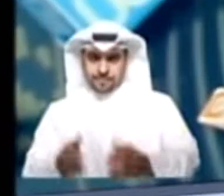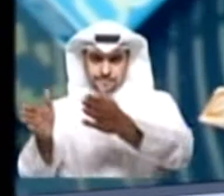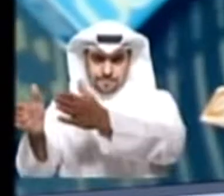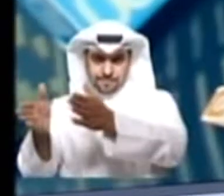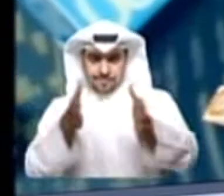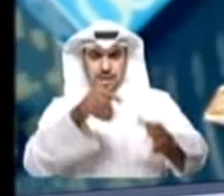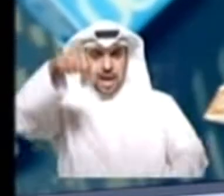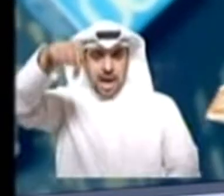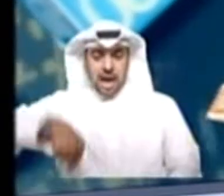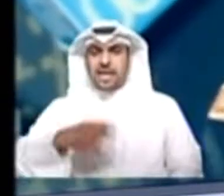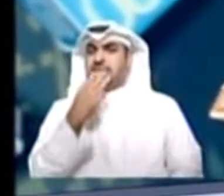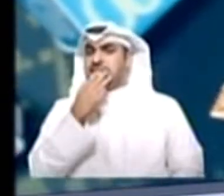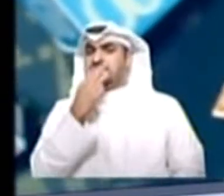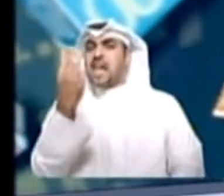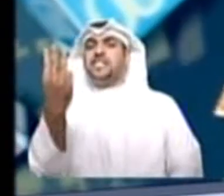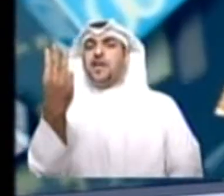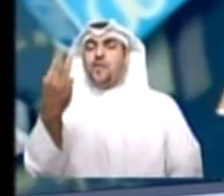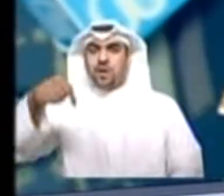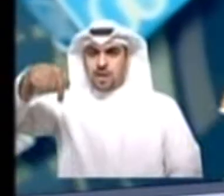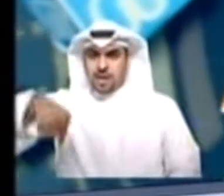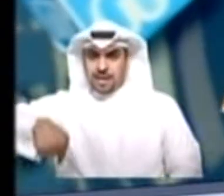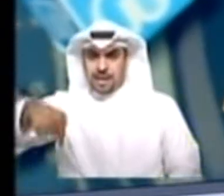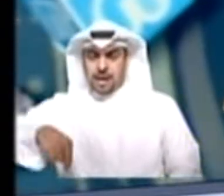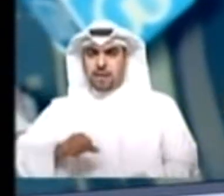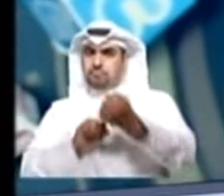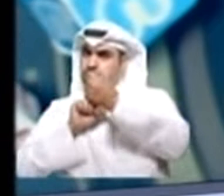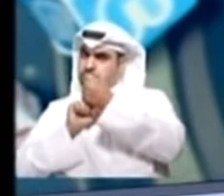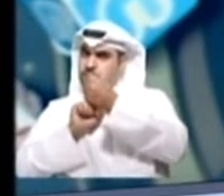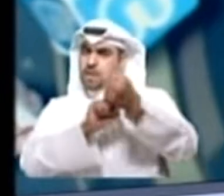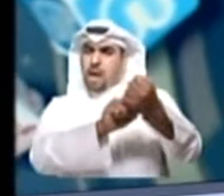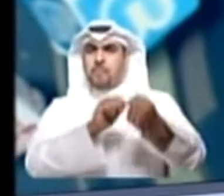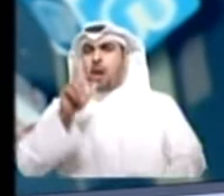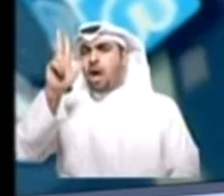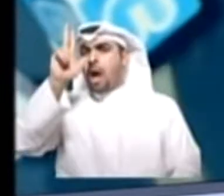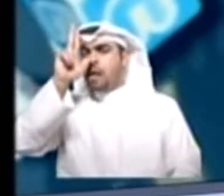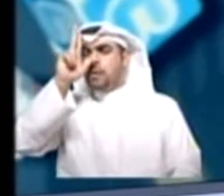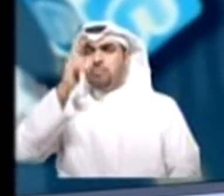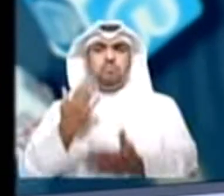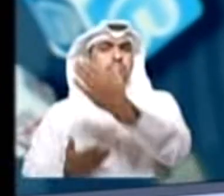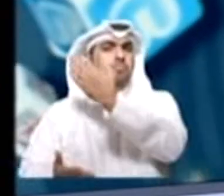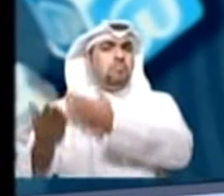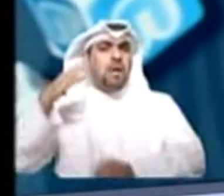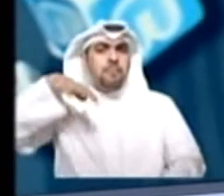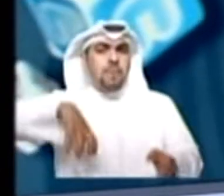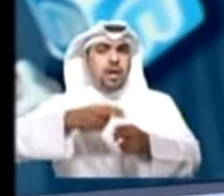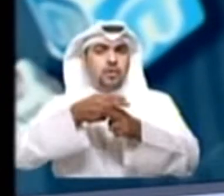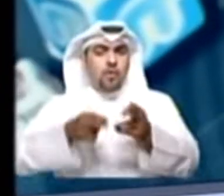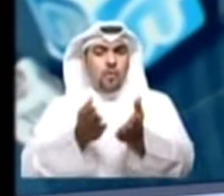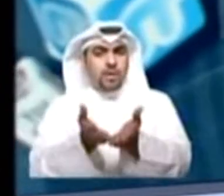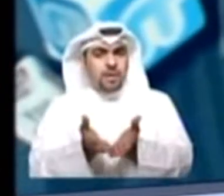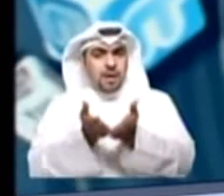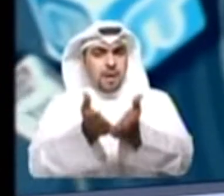للسنة الثالثة على التوالي ودعماً للمواهب التراثية والحرفية الكويتية وبمشاركة أكثر